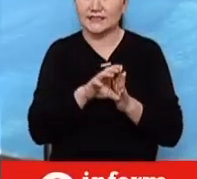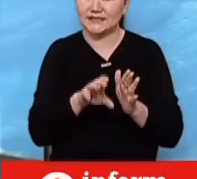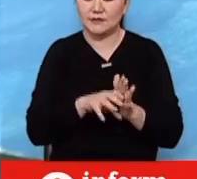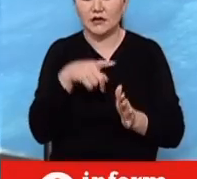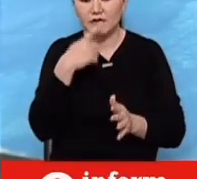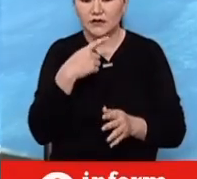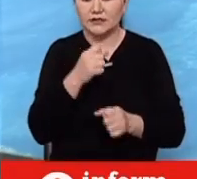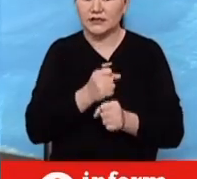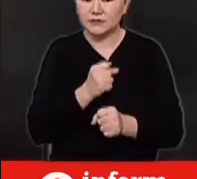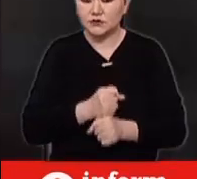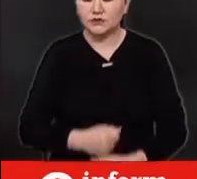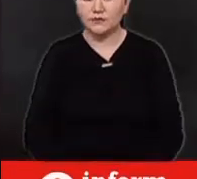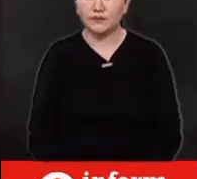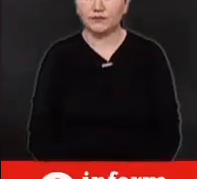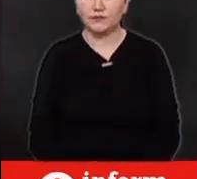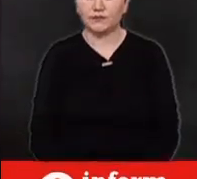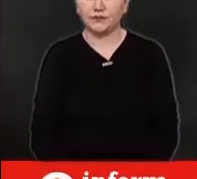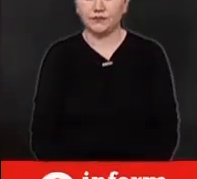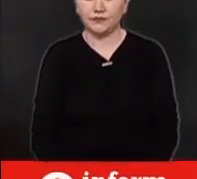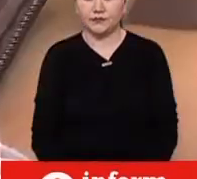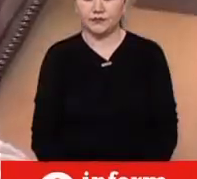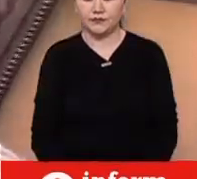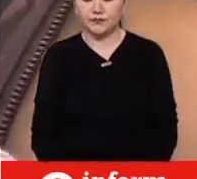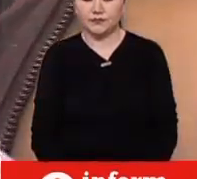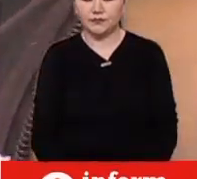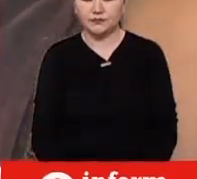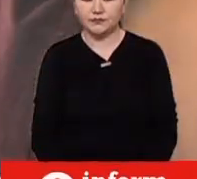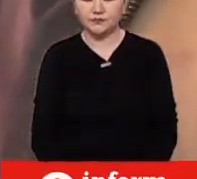говорят разработчики. Жамал Габдуллина, Влад Шишко, Информбюро, Алматы.